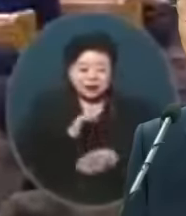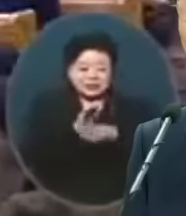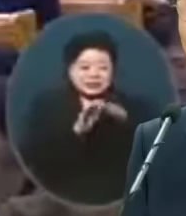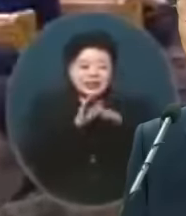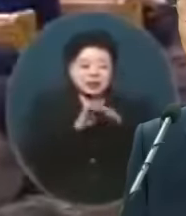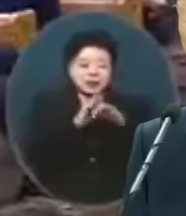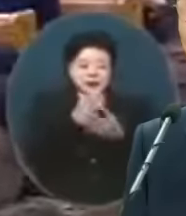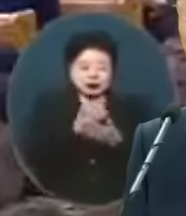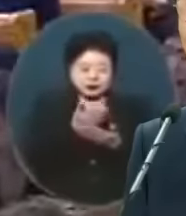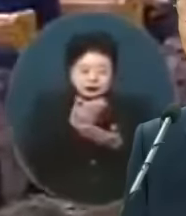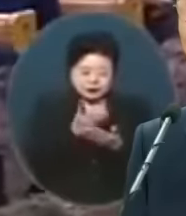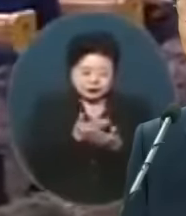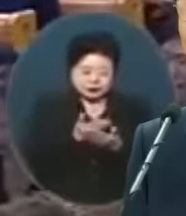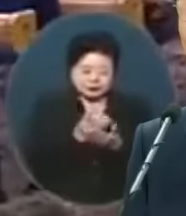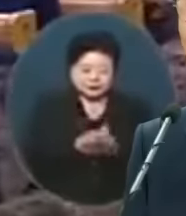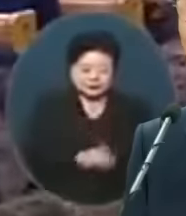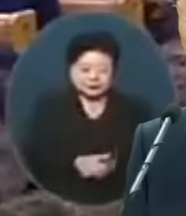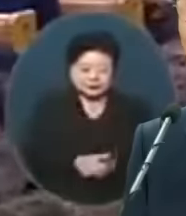채워주시옵소서.